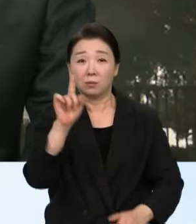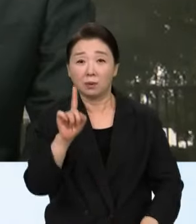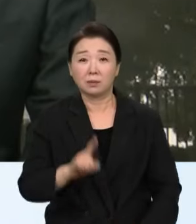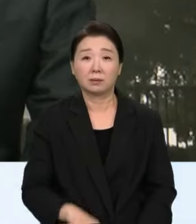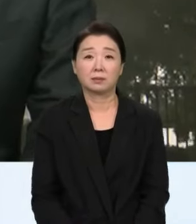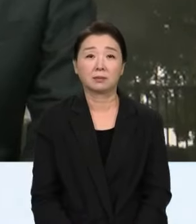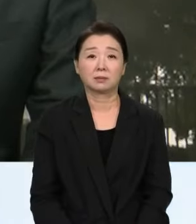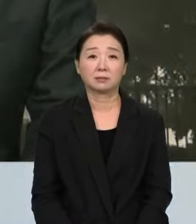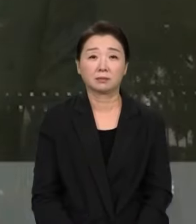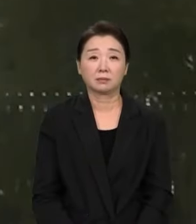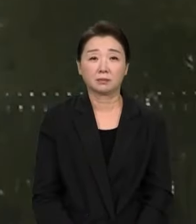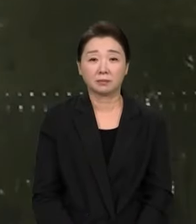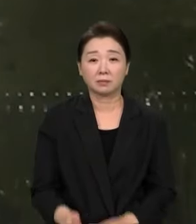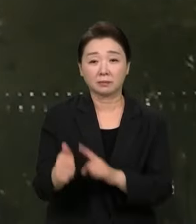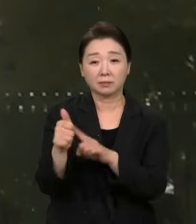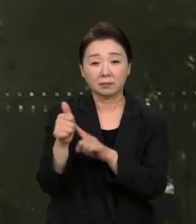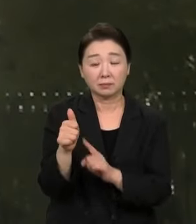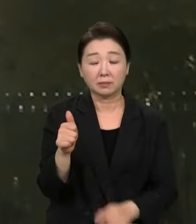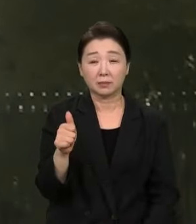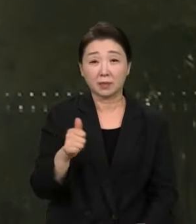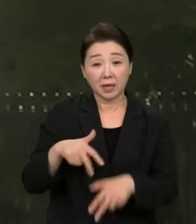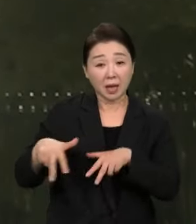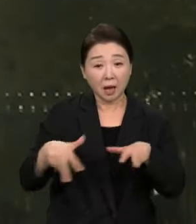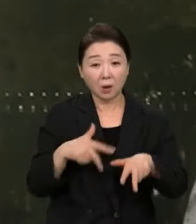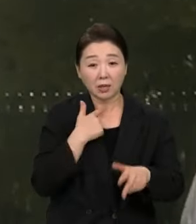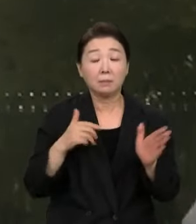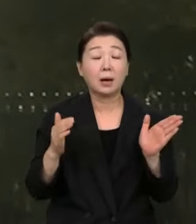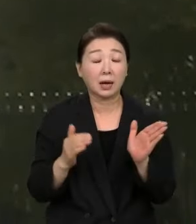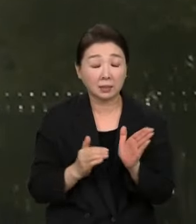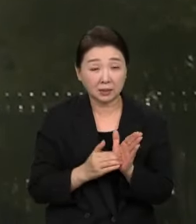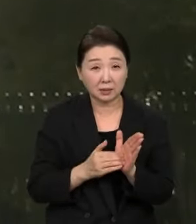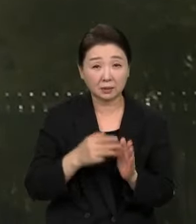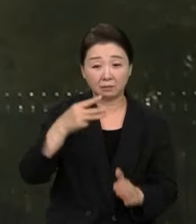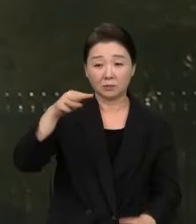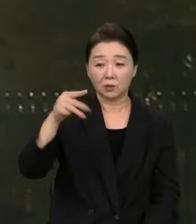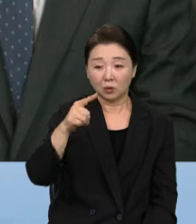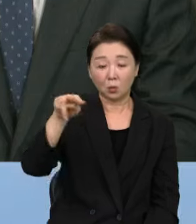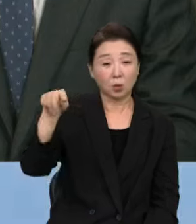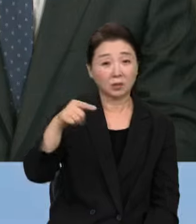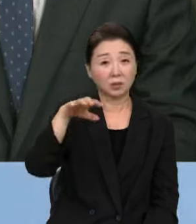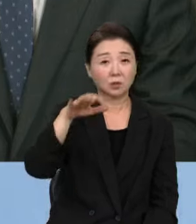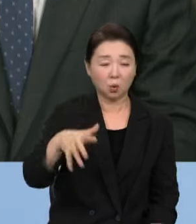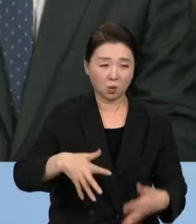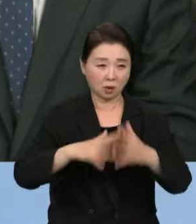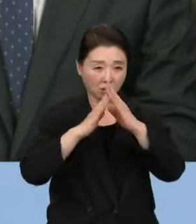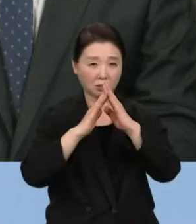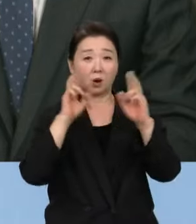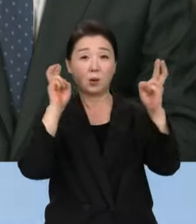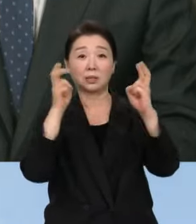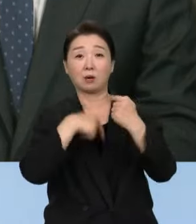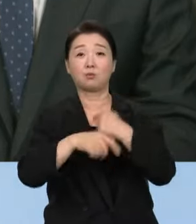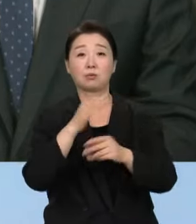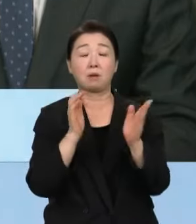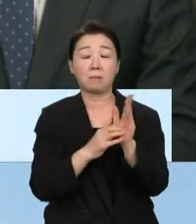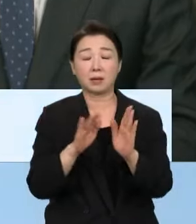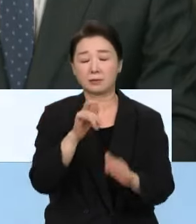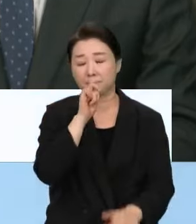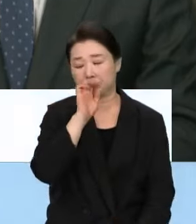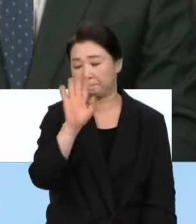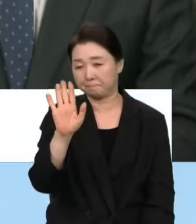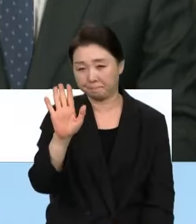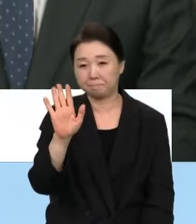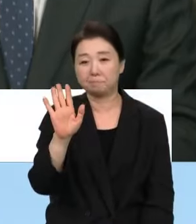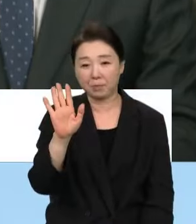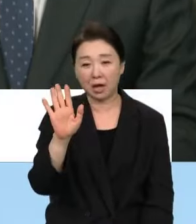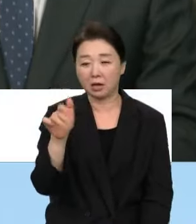있습니까네 용의자는 하와이 출신으로 노스 캐롤라이나에서 건설업을 해온 인물입니다 현재 묵비권을 행사하고